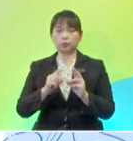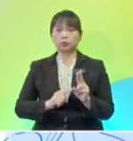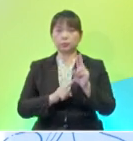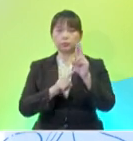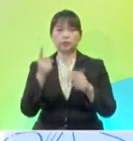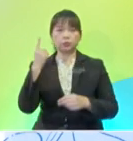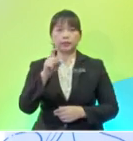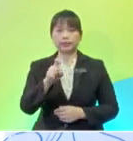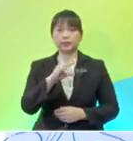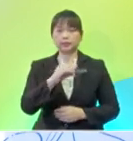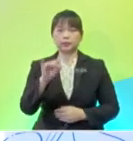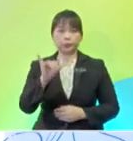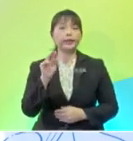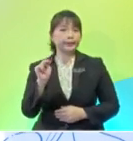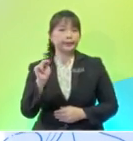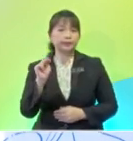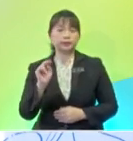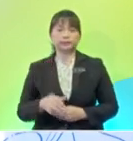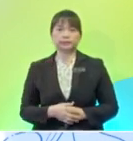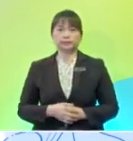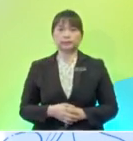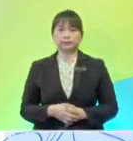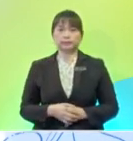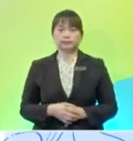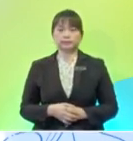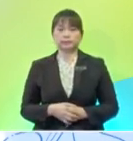nanti kita pindahkan jadi ambil